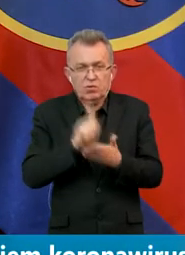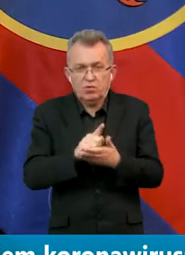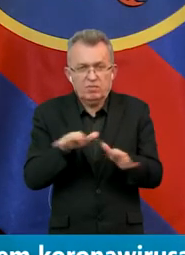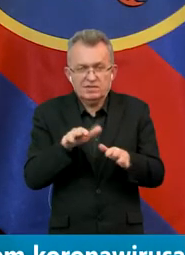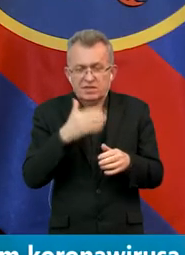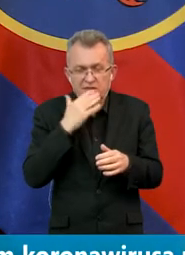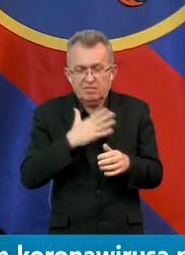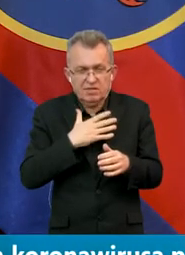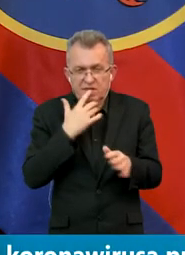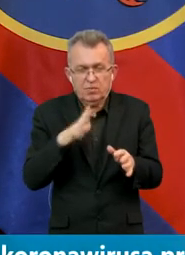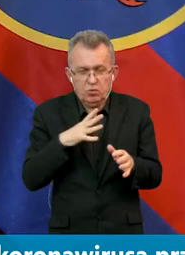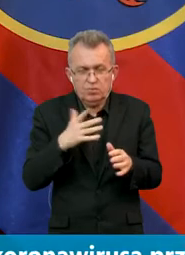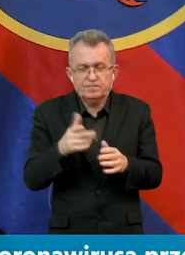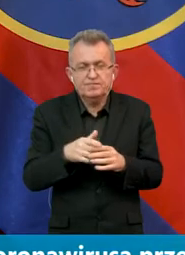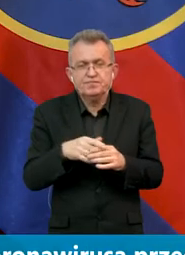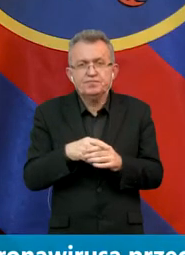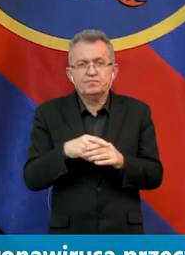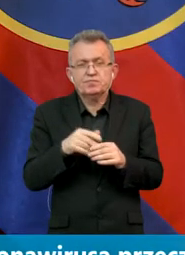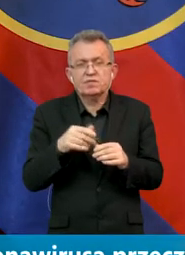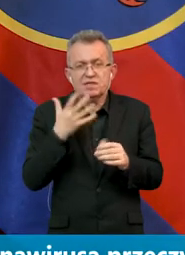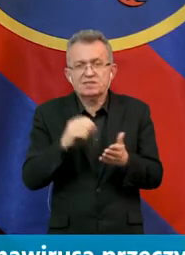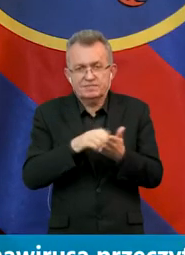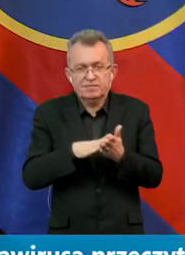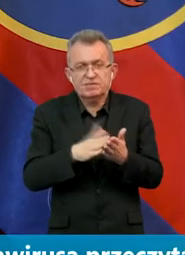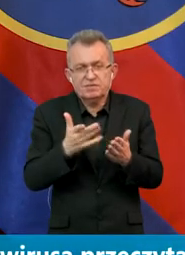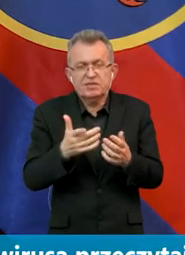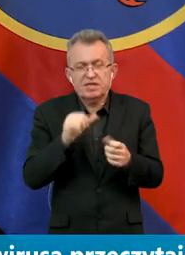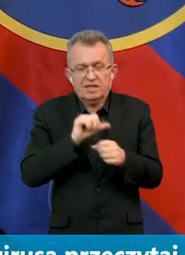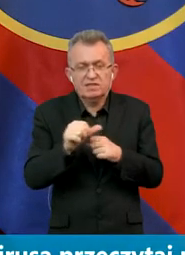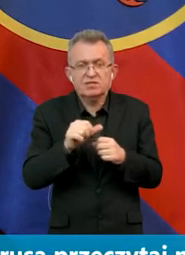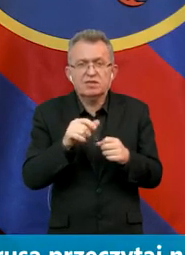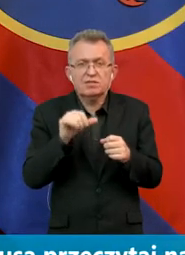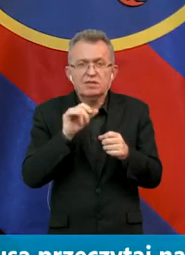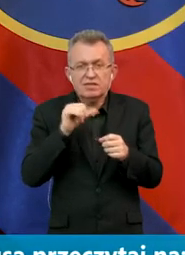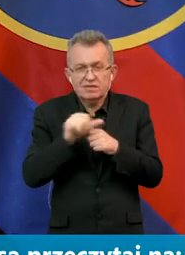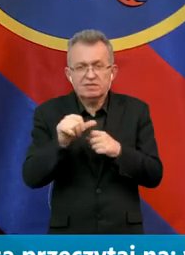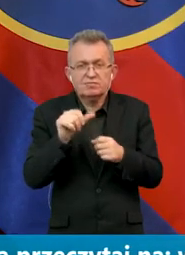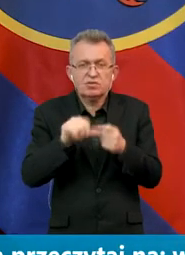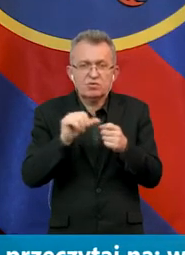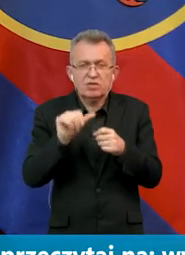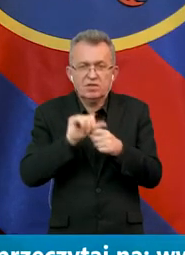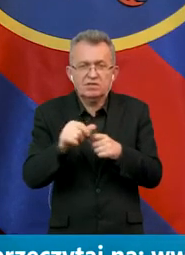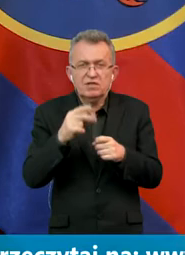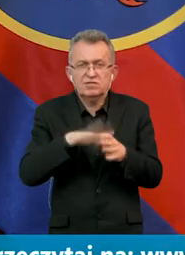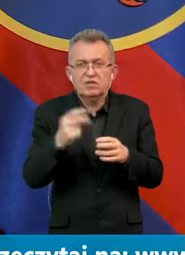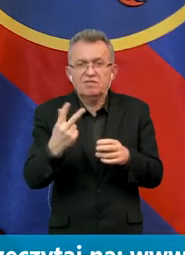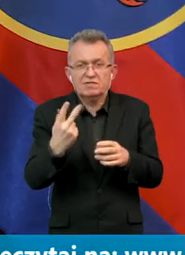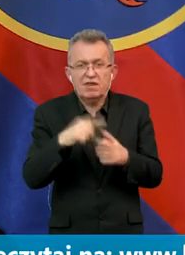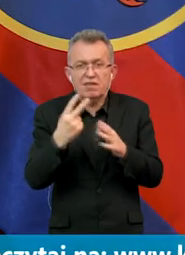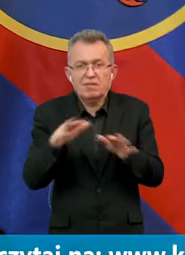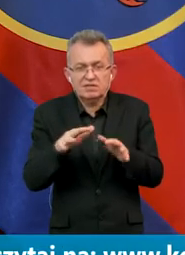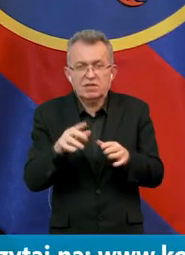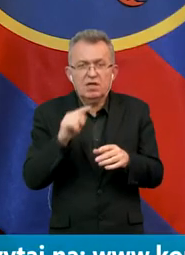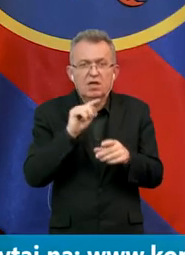się w tych przedszkolach, do których rodzice chcieli je wysłać. No jest niestety tak, że w niektórych przedszkolach zdarza się, że jest dwoje, troje dzieci na jedno miejsce, w